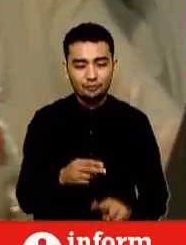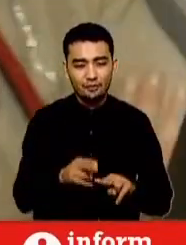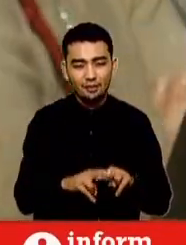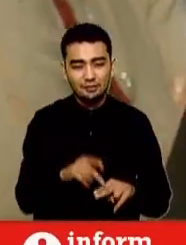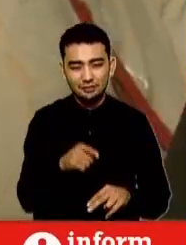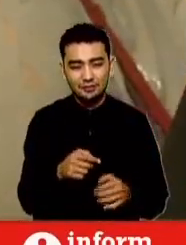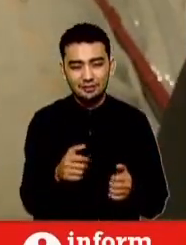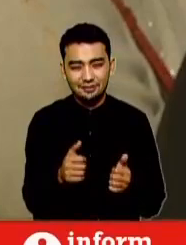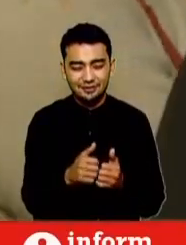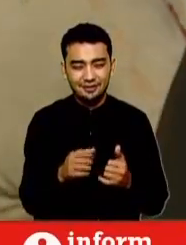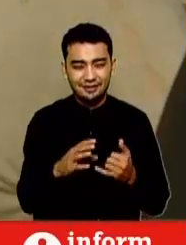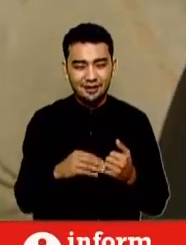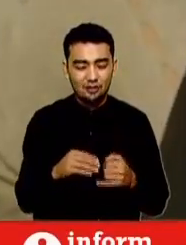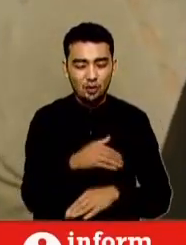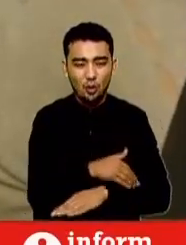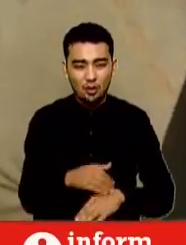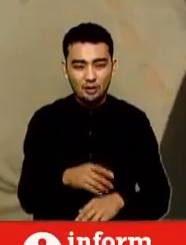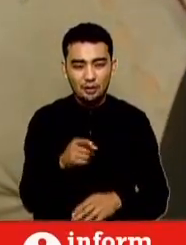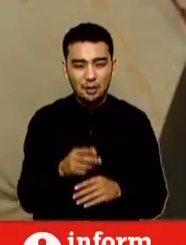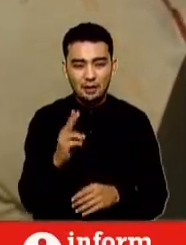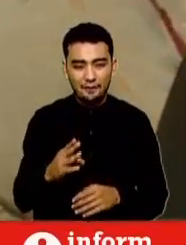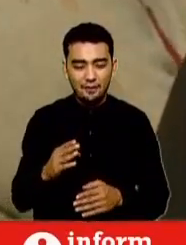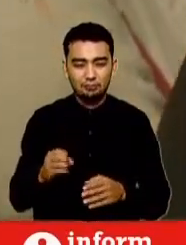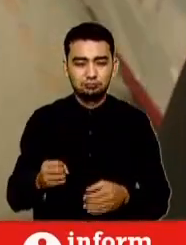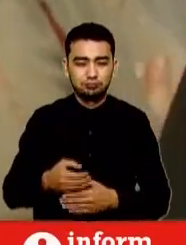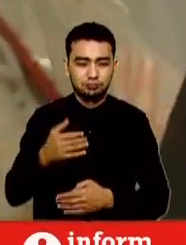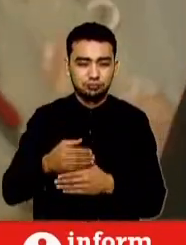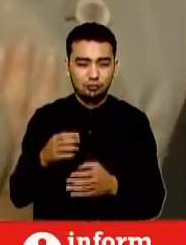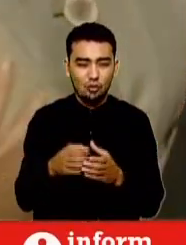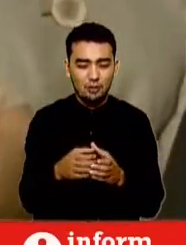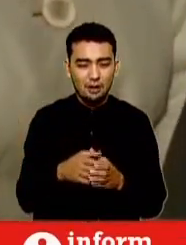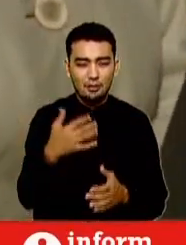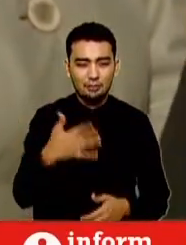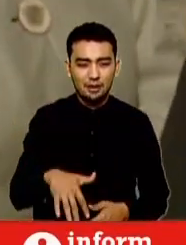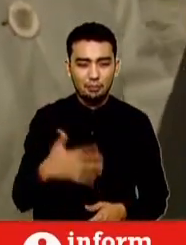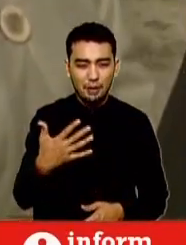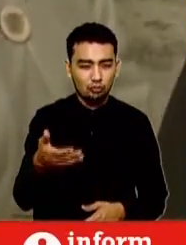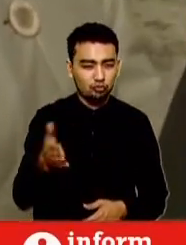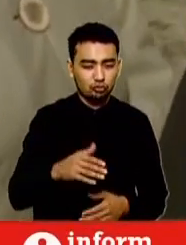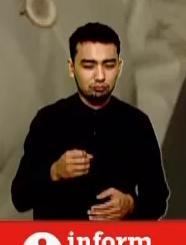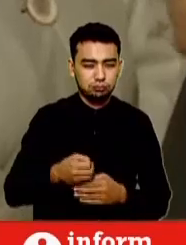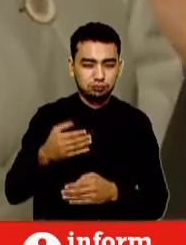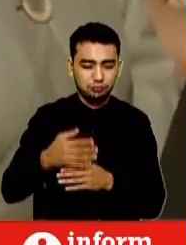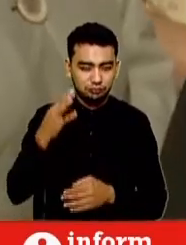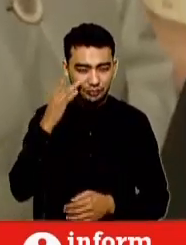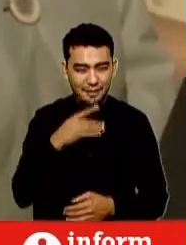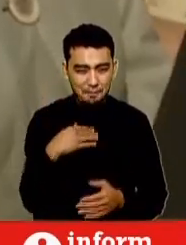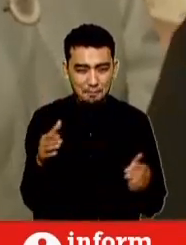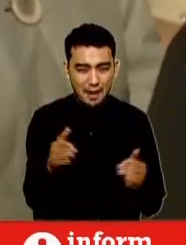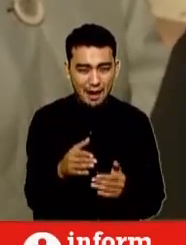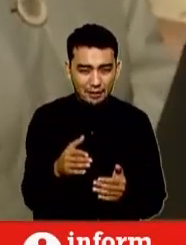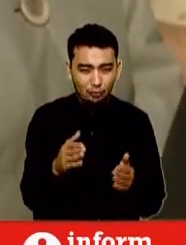Жолдың қарама қарсы бетінен көпқабат тұрғын үй салып жатқан компания 55 ғимарат тұрғызбақ. Алақандай жерге жоспардағы